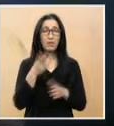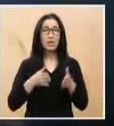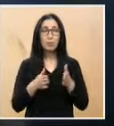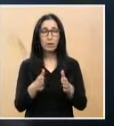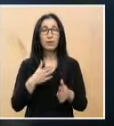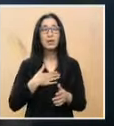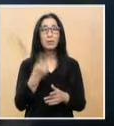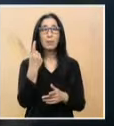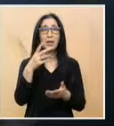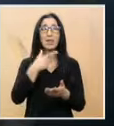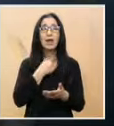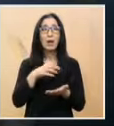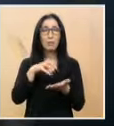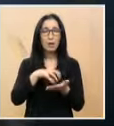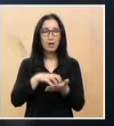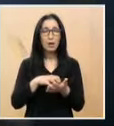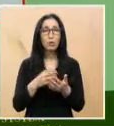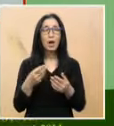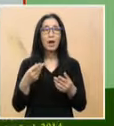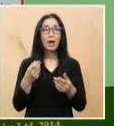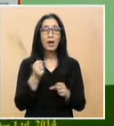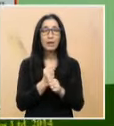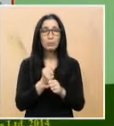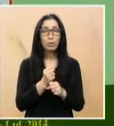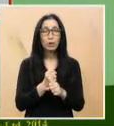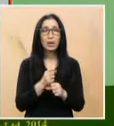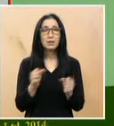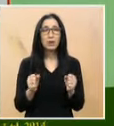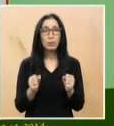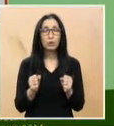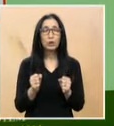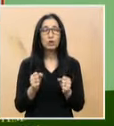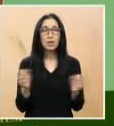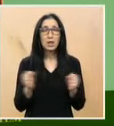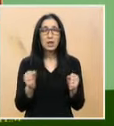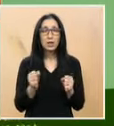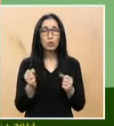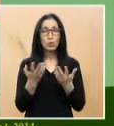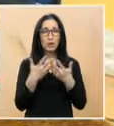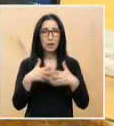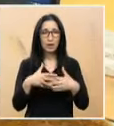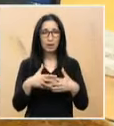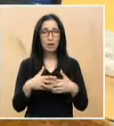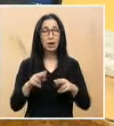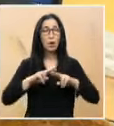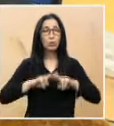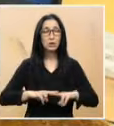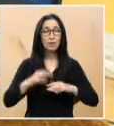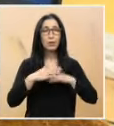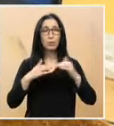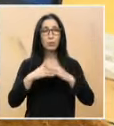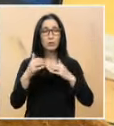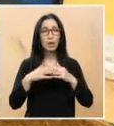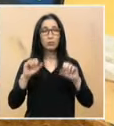тези две направления, имаме една паралелка, която е експлоатация и поддръжка на хладилна техника в хранителната промишленост. Остава